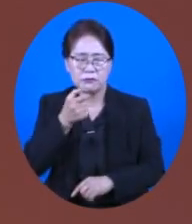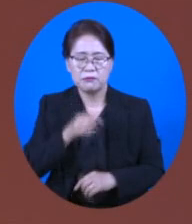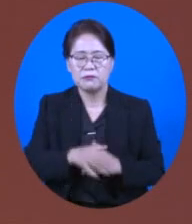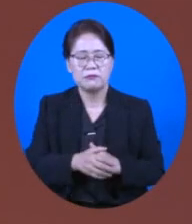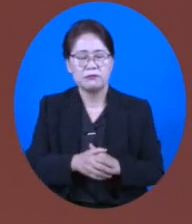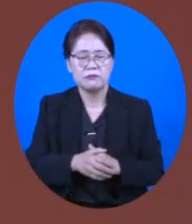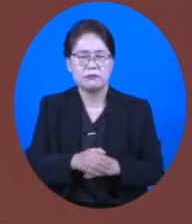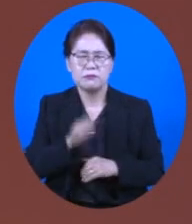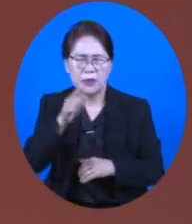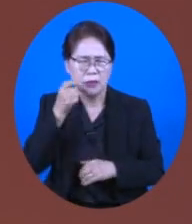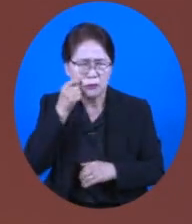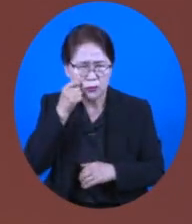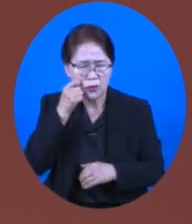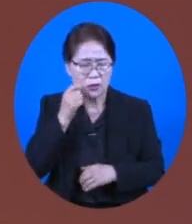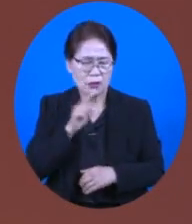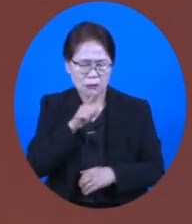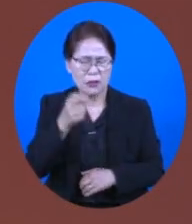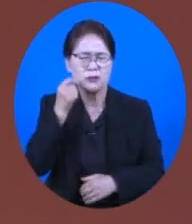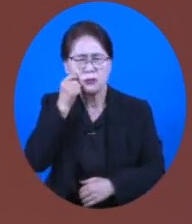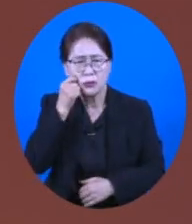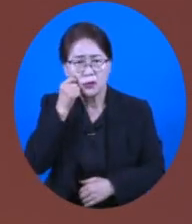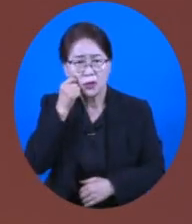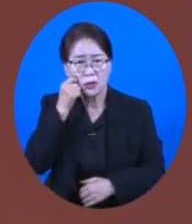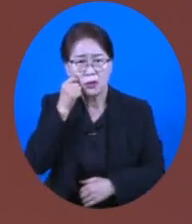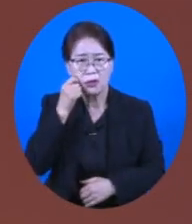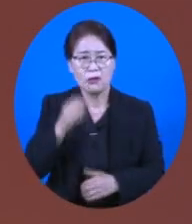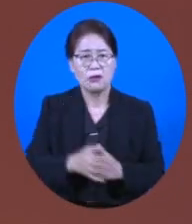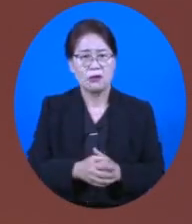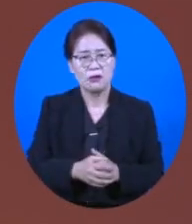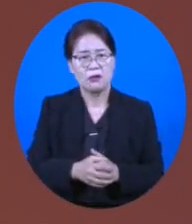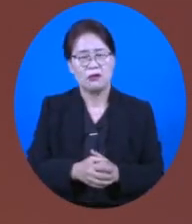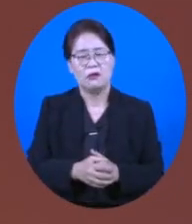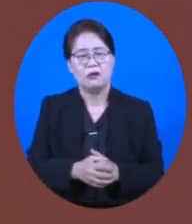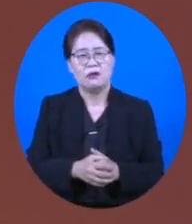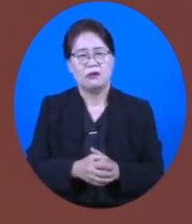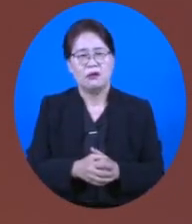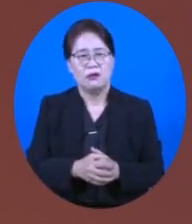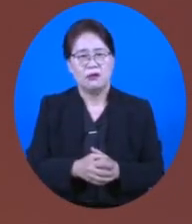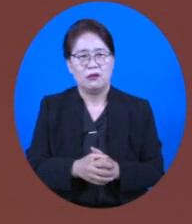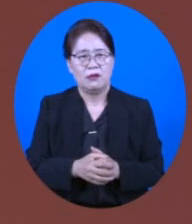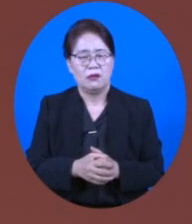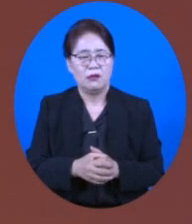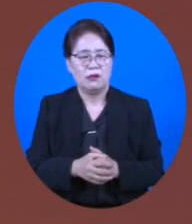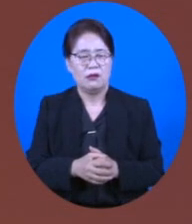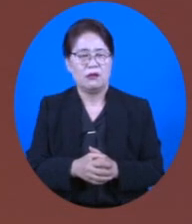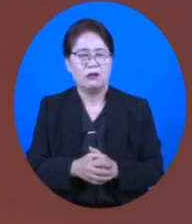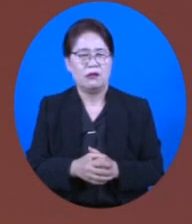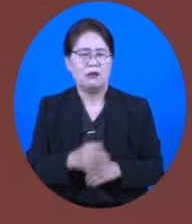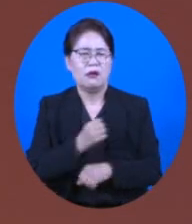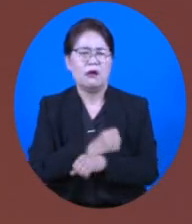여러분 보세요. 아무 말도 할 수가 없어요. 할 말이 없어요. 아니, 자신을 참소하고 택한 선민을